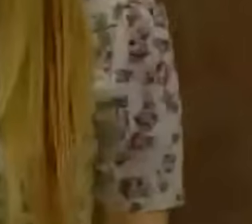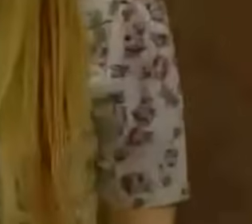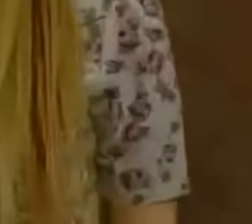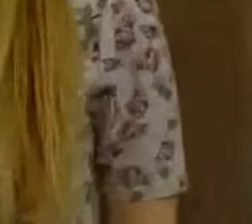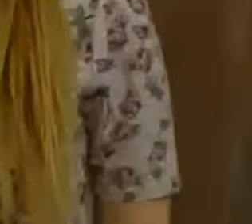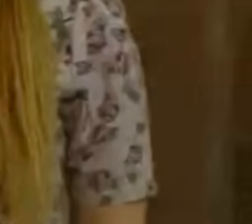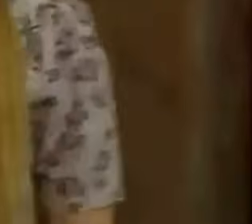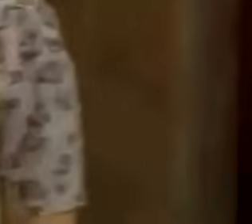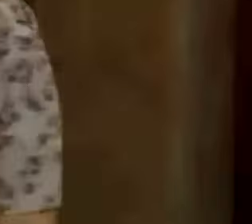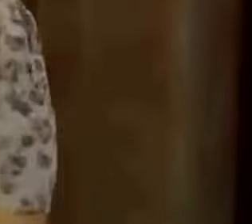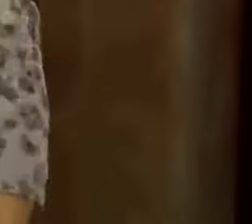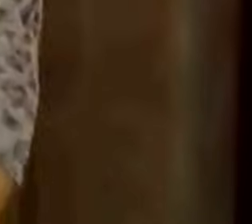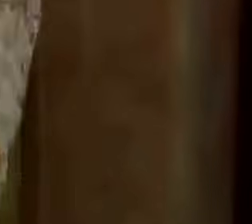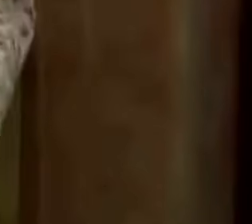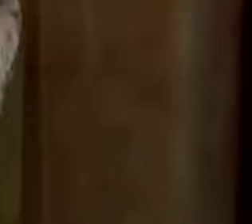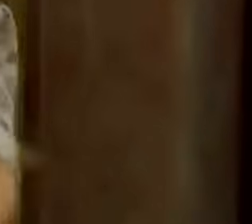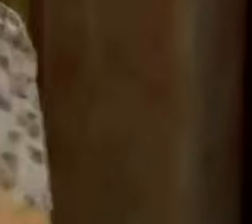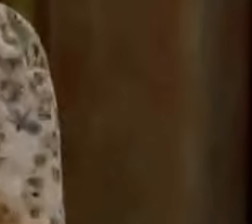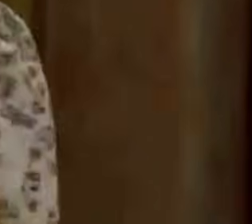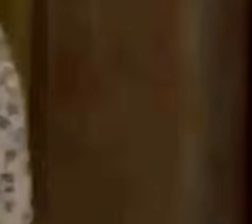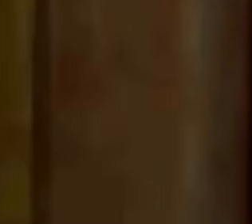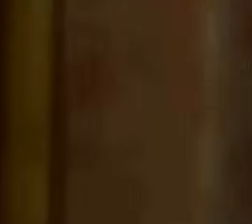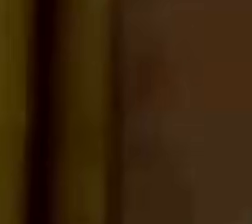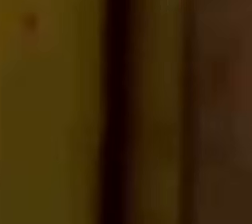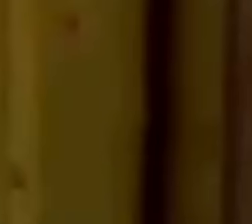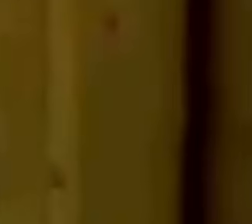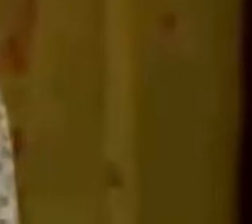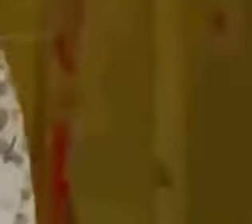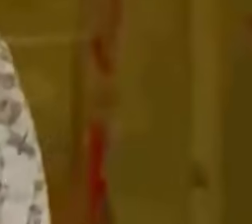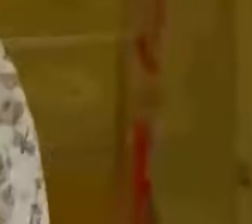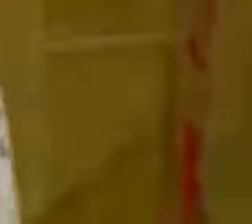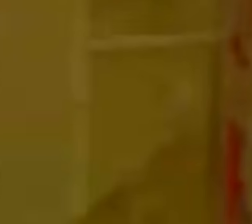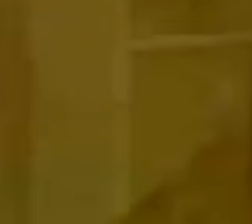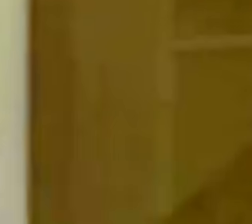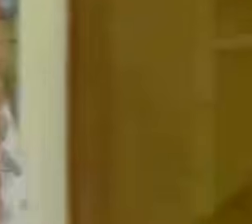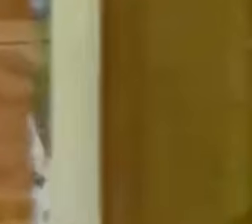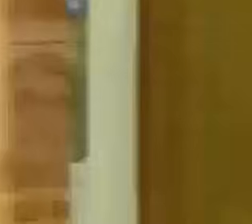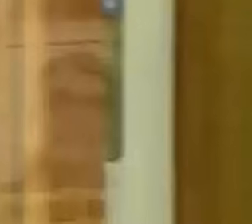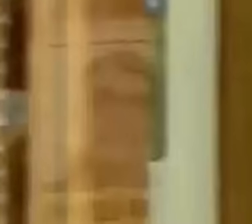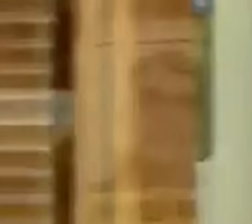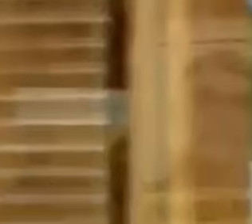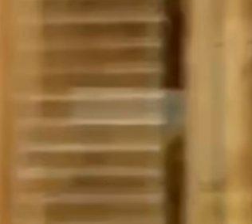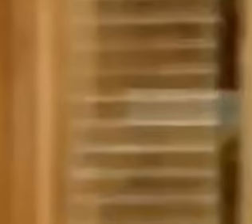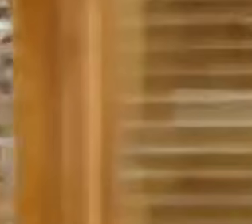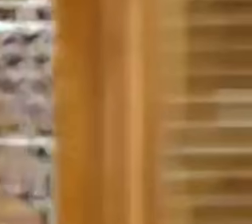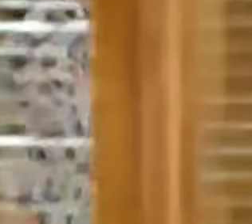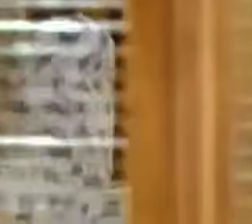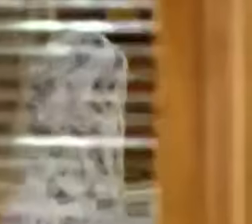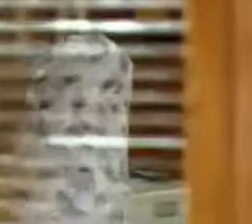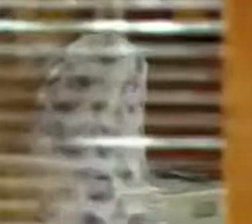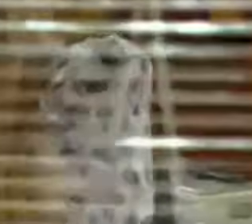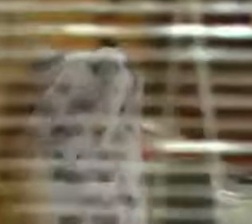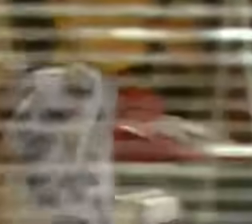Elvan Upuz'un salık sarı saçlarıyla ağlayarak mutfaktan çıktı. Bir yandan mavi gözlerindeki yaşları silerek pastanenin